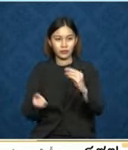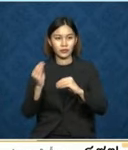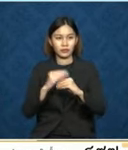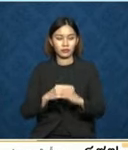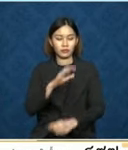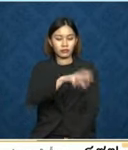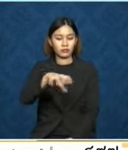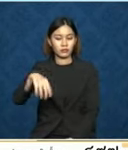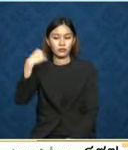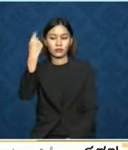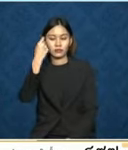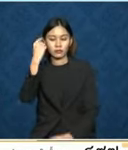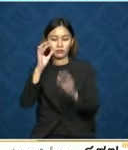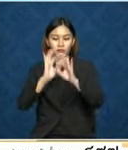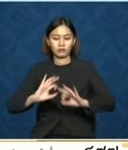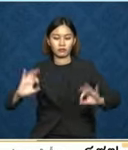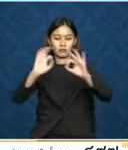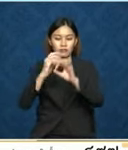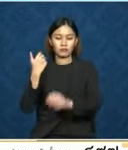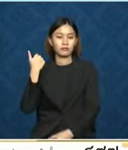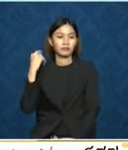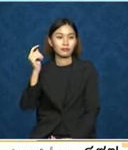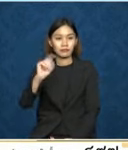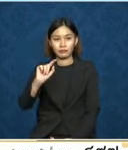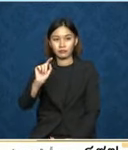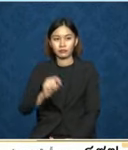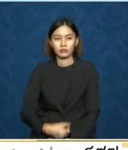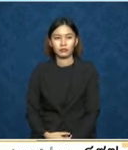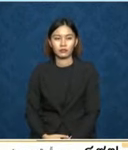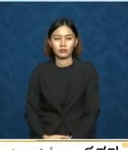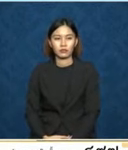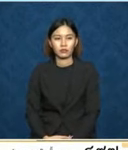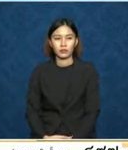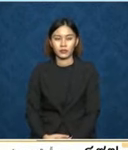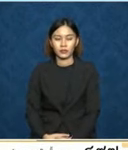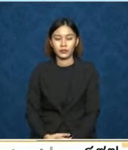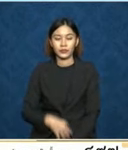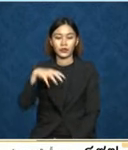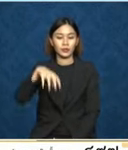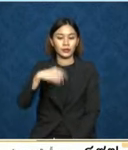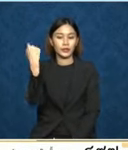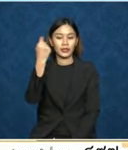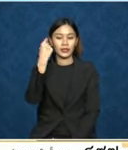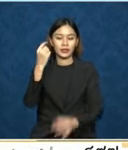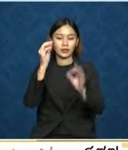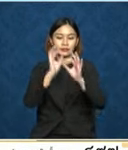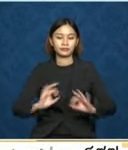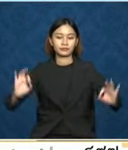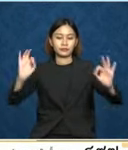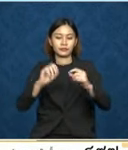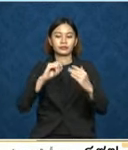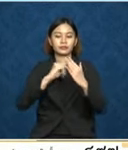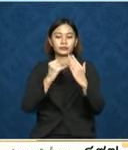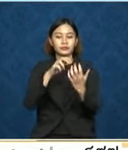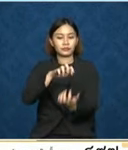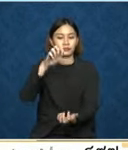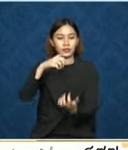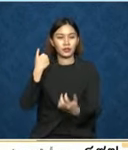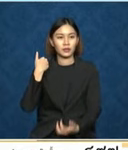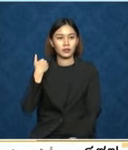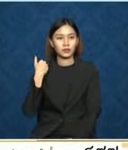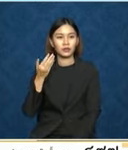เ่อหน้าต่อไปครับสต่อไปโอเคขอบคุณครับสถานที่ท่องเที่ยวที่สำคัญที่จังหวัดพิจิตรได้แก่บึง